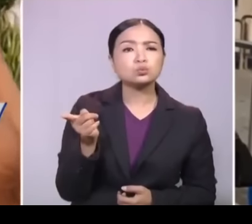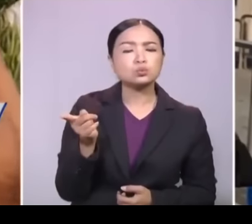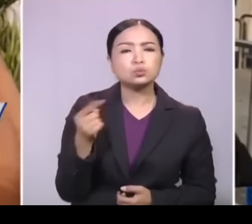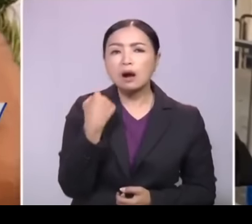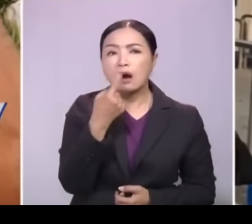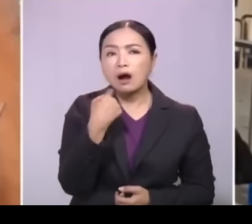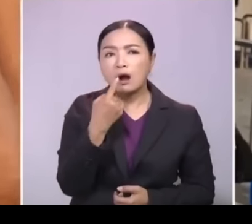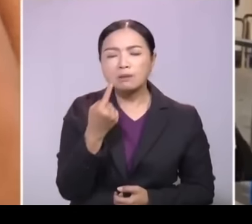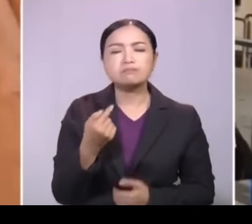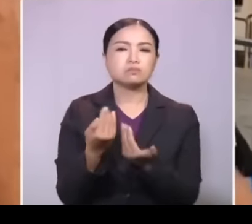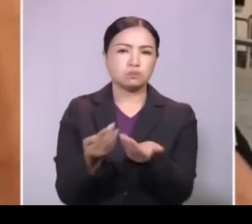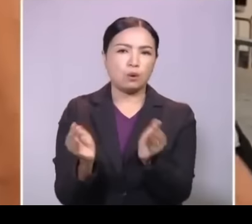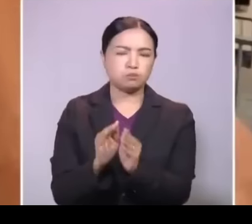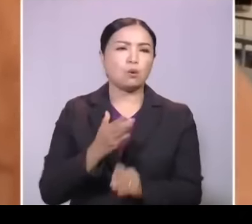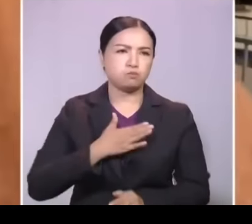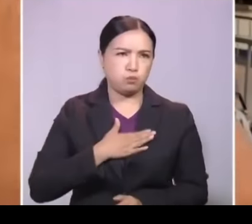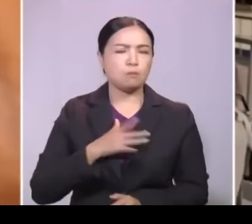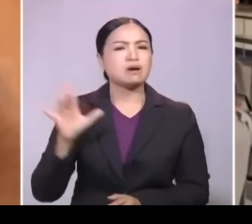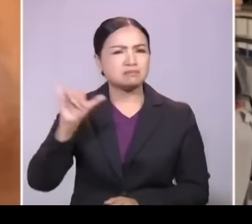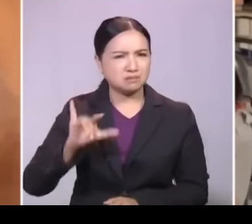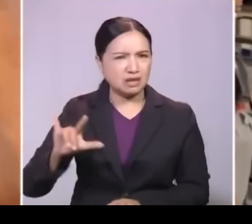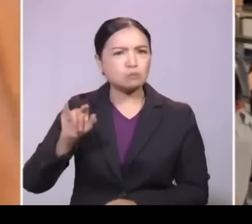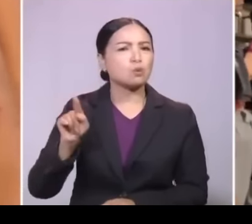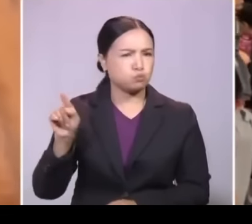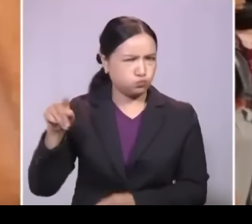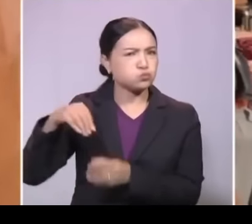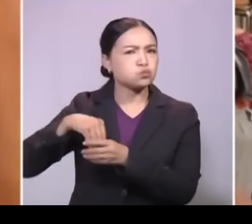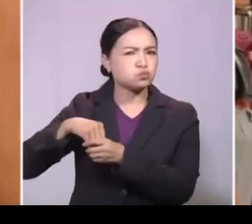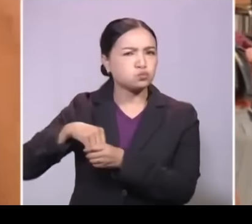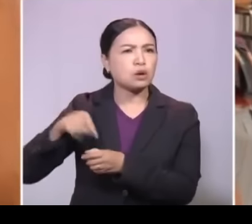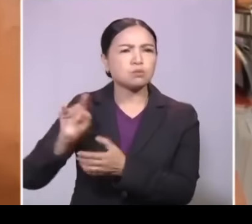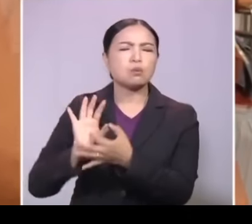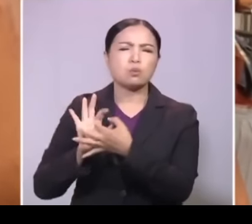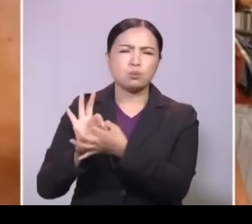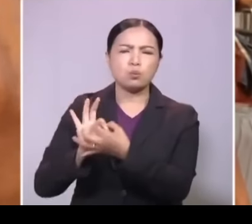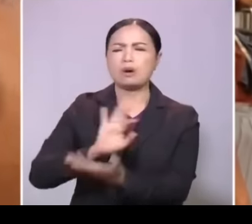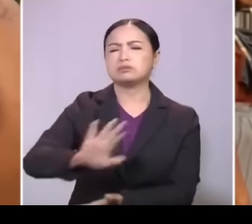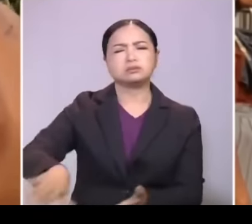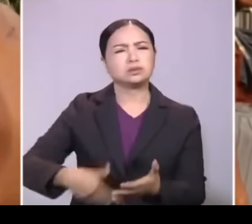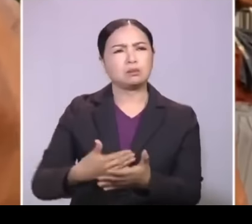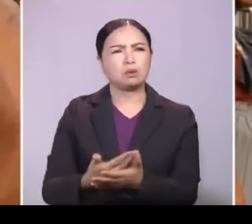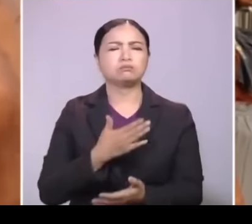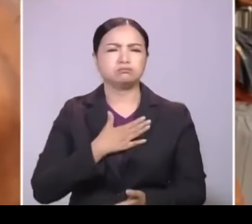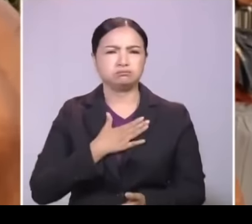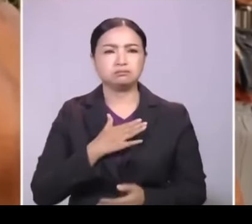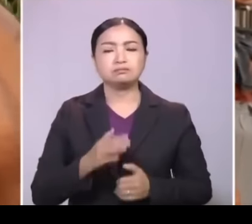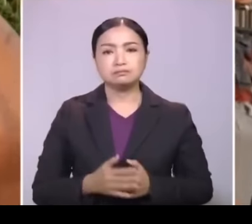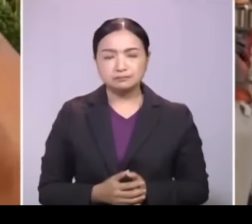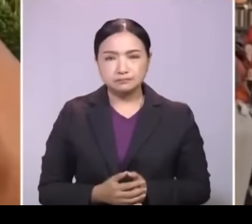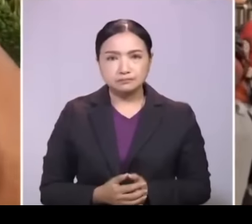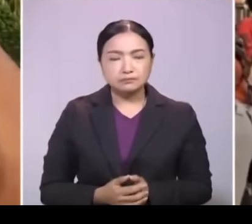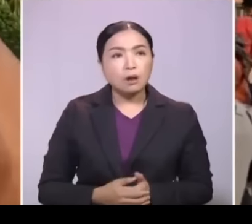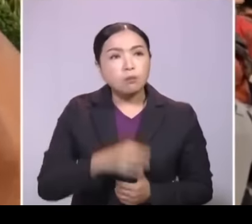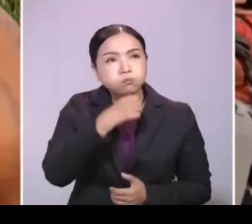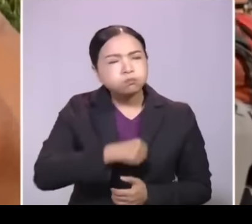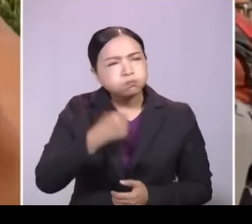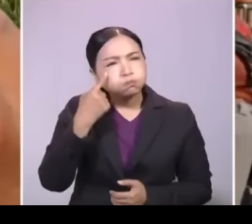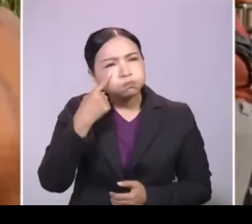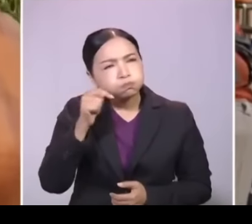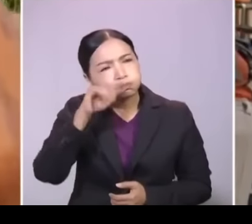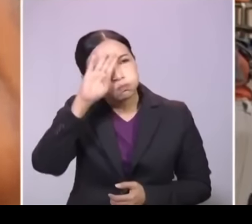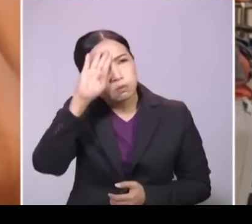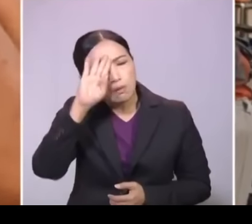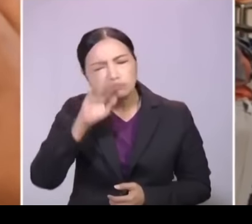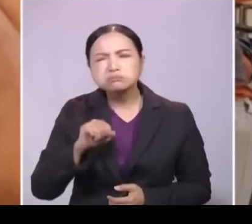มีครอบครัวผมก็อยู่ญาติพี่น้อง ครับ ก็เป็นห่วงทั้งหมดเลยครับ ก็เห็นว่าตาไม่สบาย ครับใ